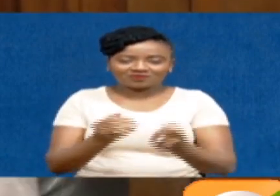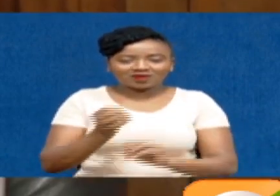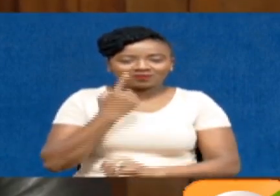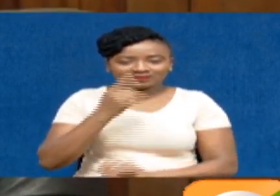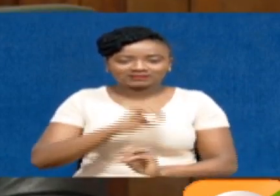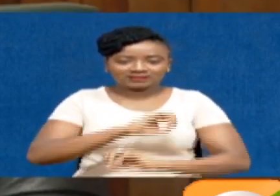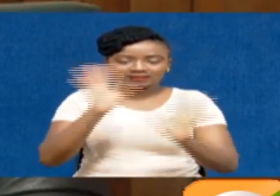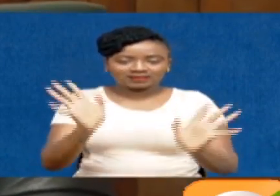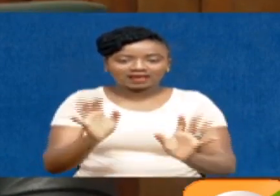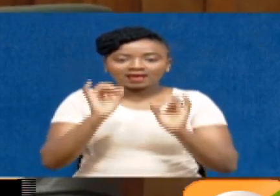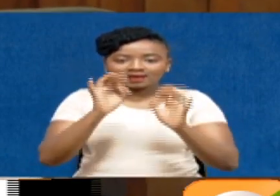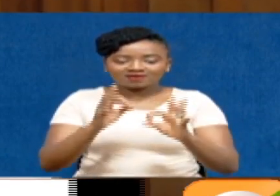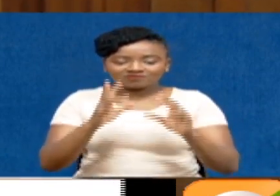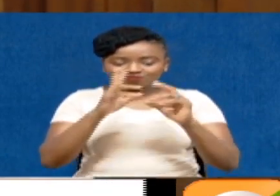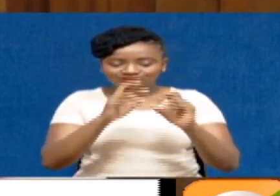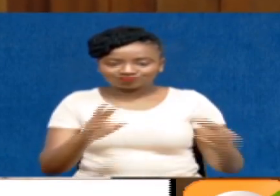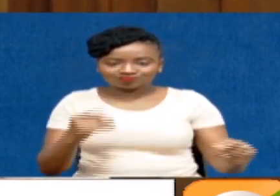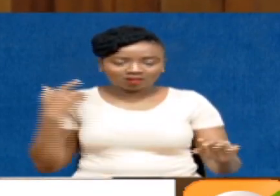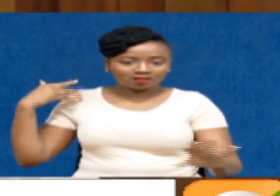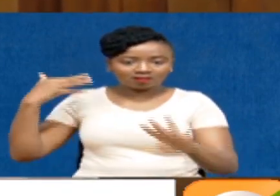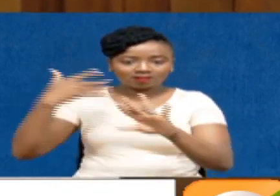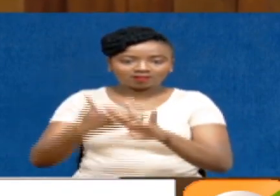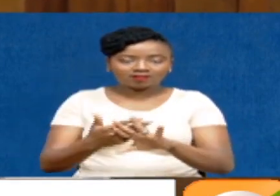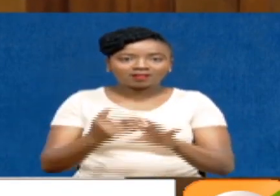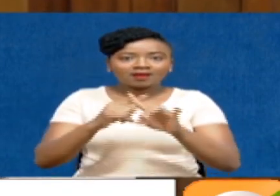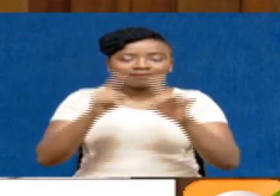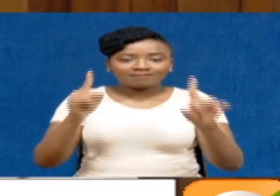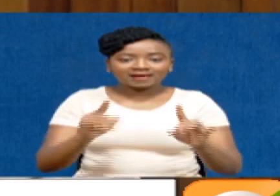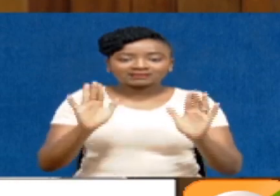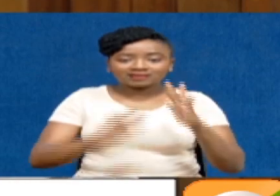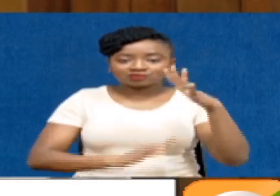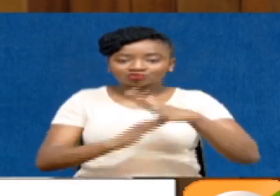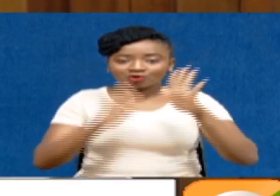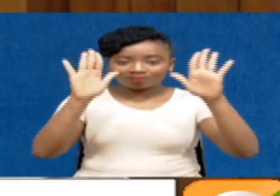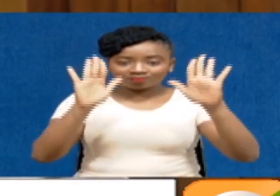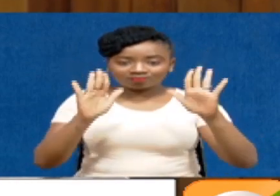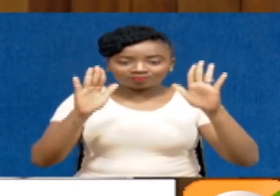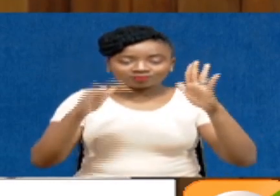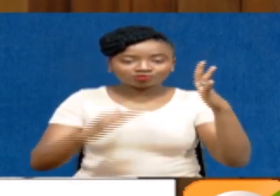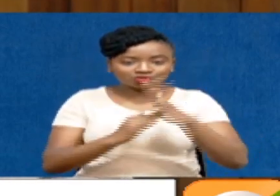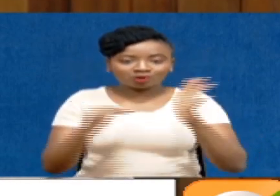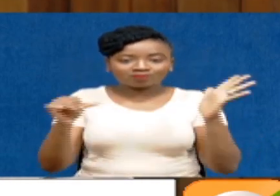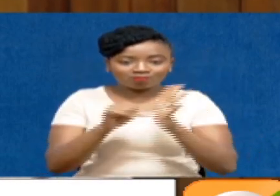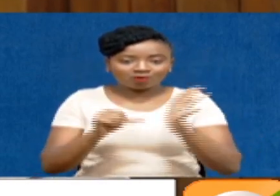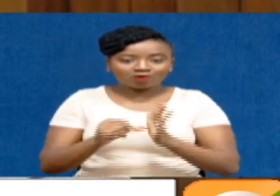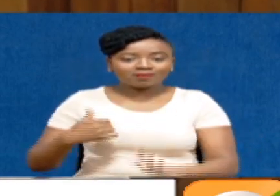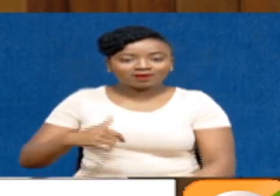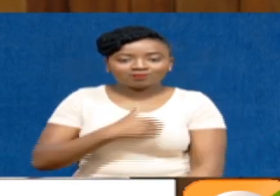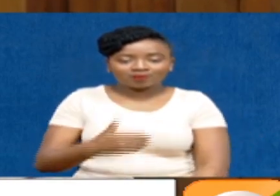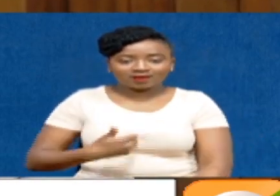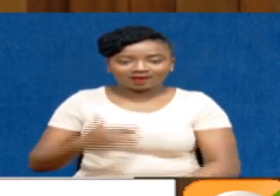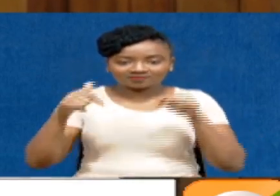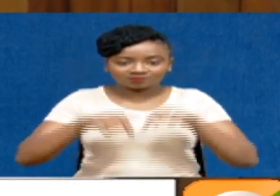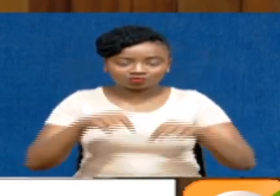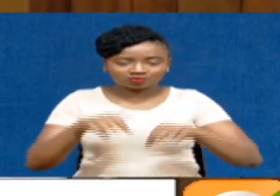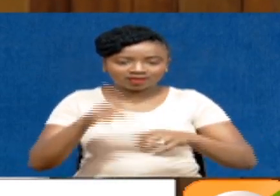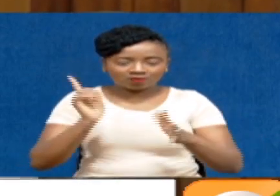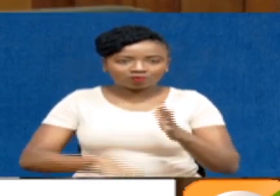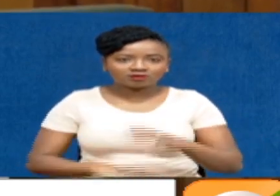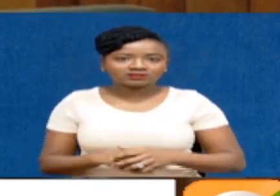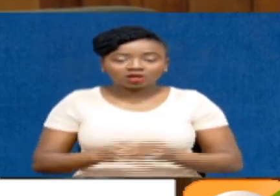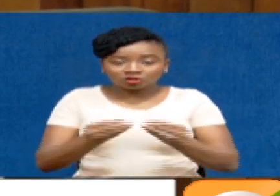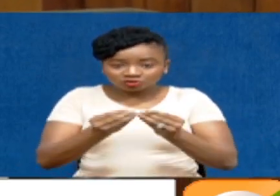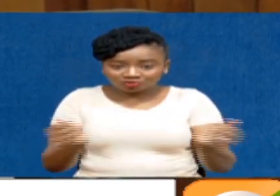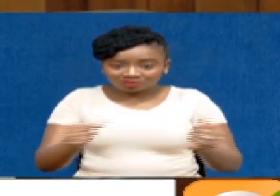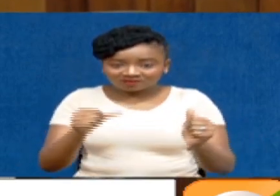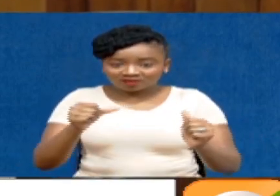at it over the years. The key problem that we have today is not